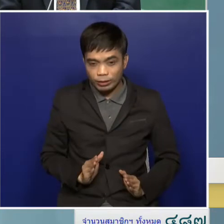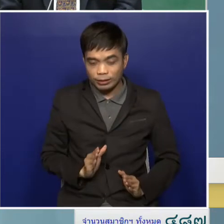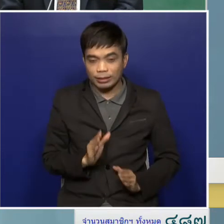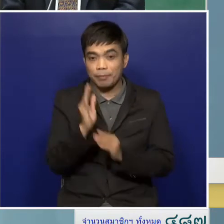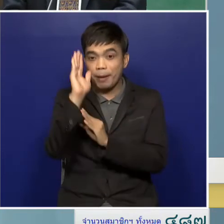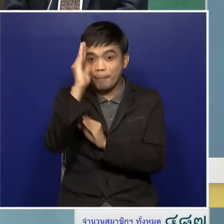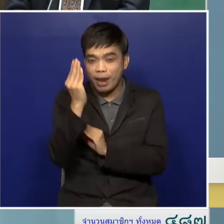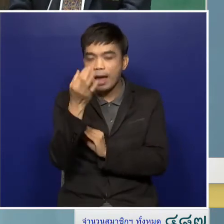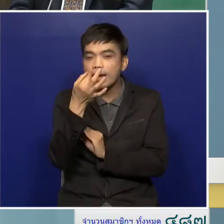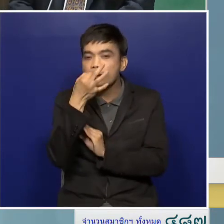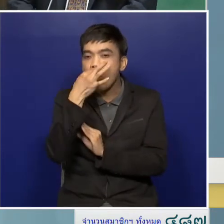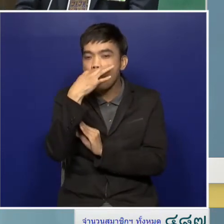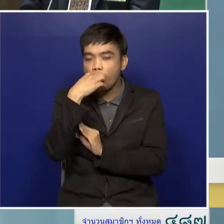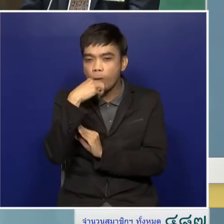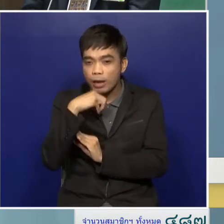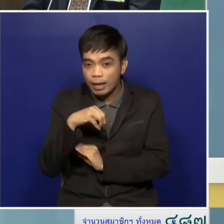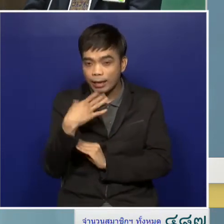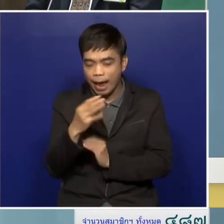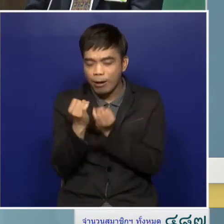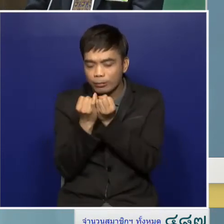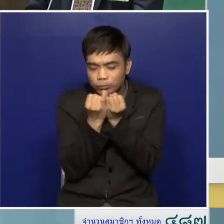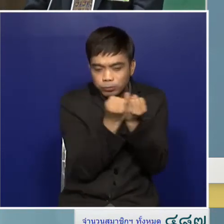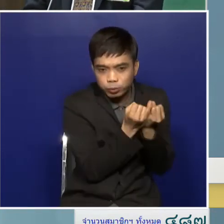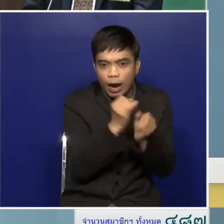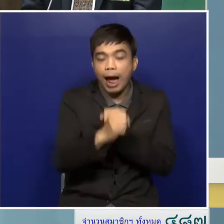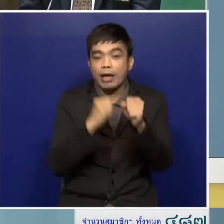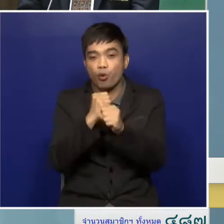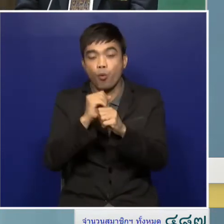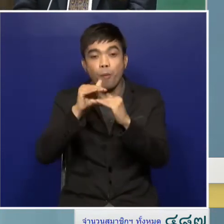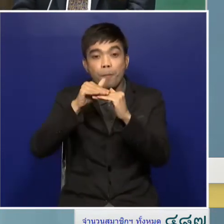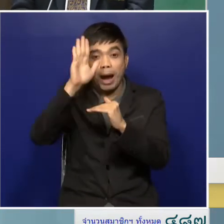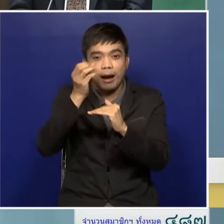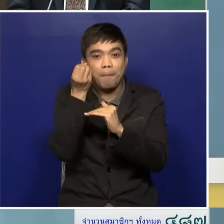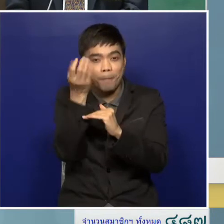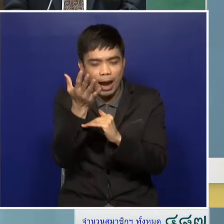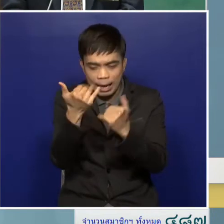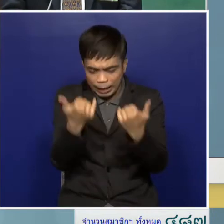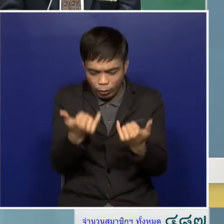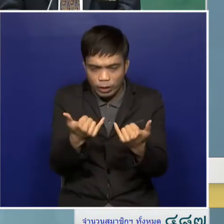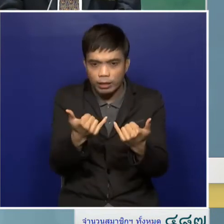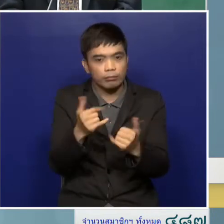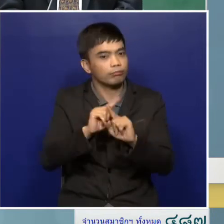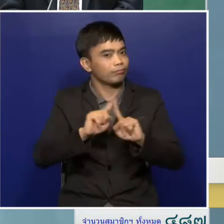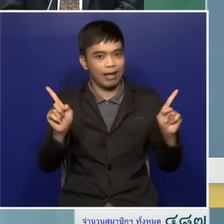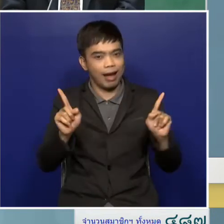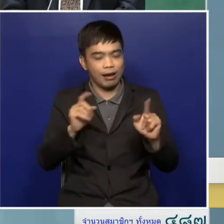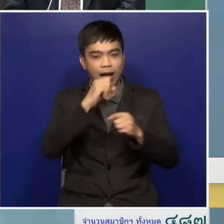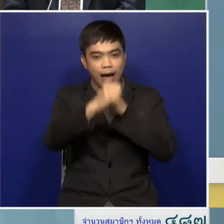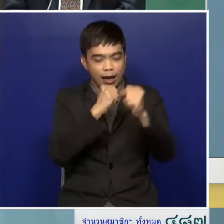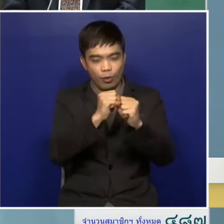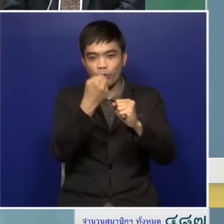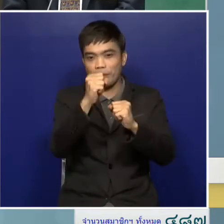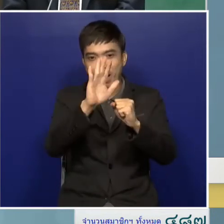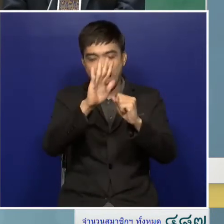ก็ส่วนใหญ่จะเป็นผู้ใช้แรงงานที่มีอายุสูงแต่ปัจจุบันเด็กอายุต่ำกว่า 15ปีเด็กใน